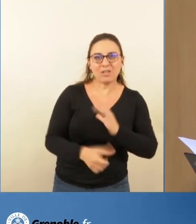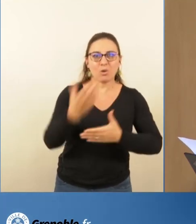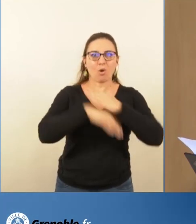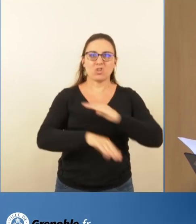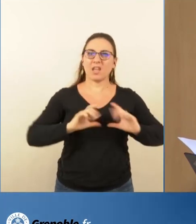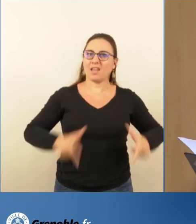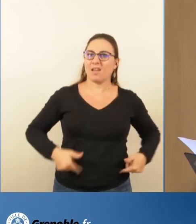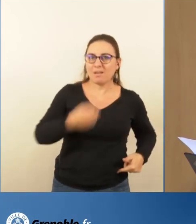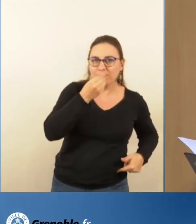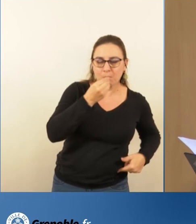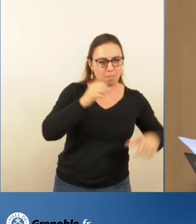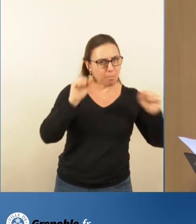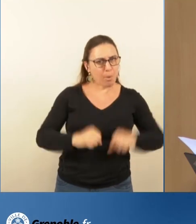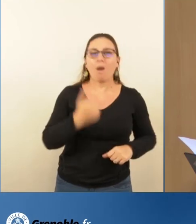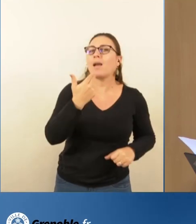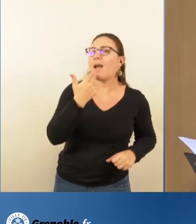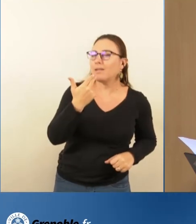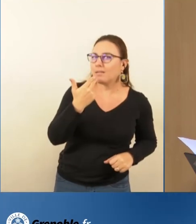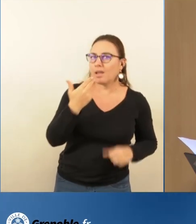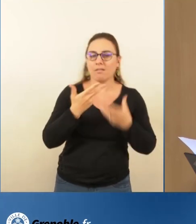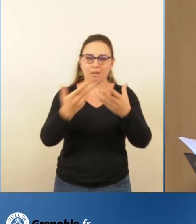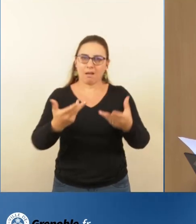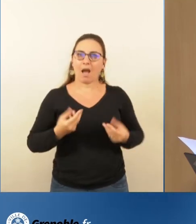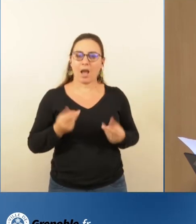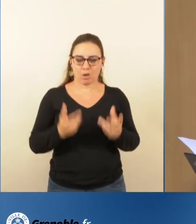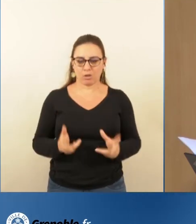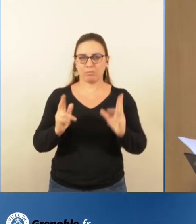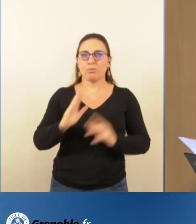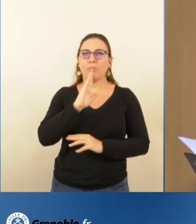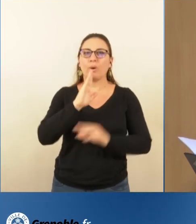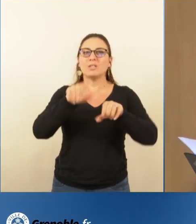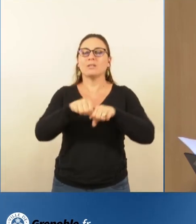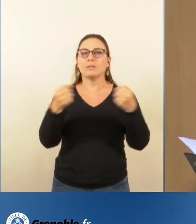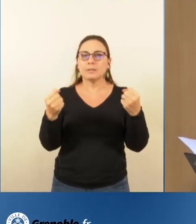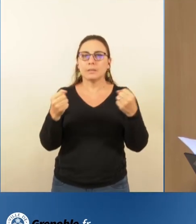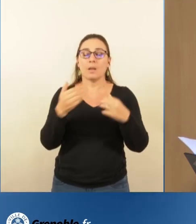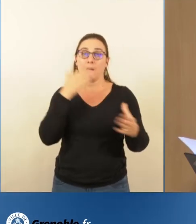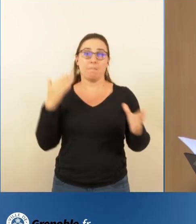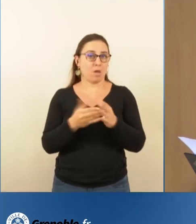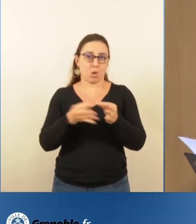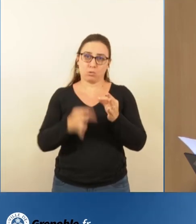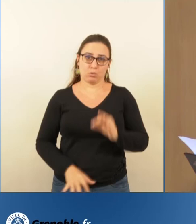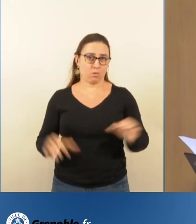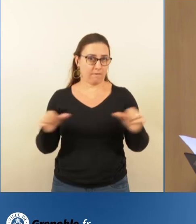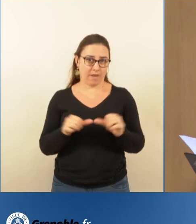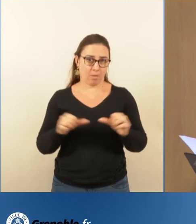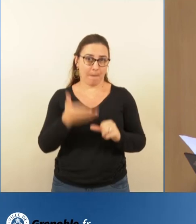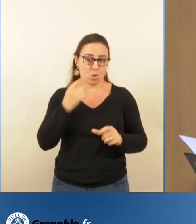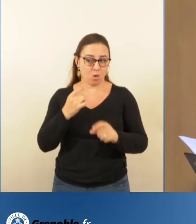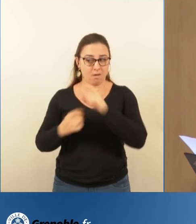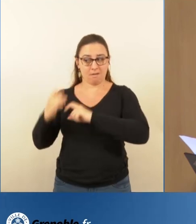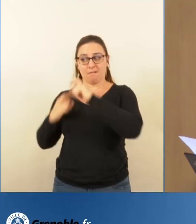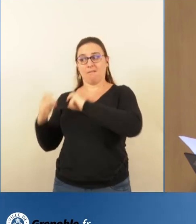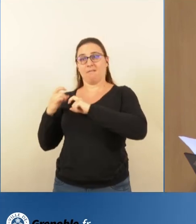qualité durant le temps de l'accueil périscolaire méridien le meilleur moyen serait de revenir à la gratuité